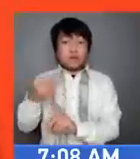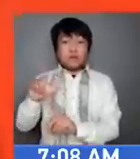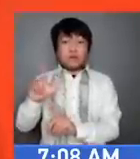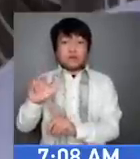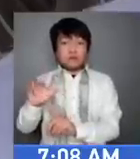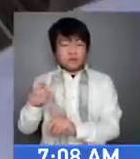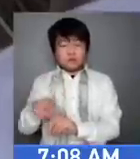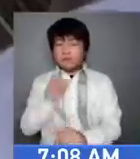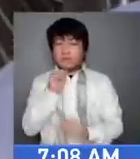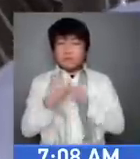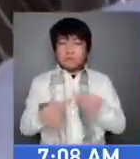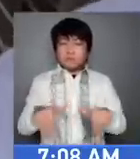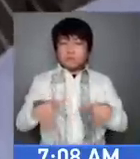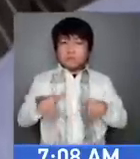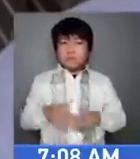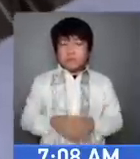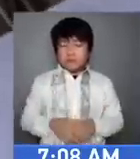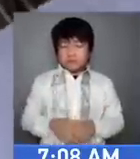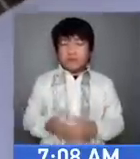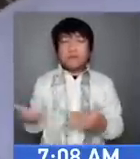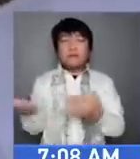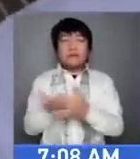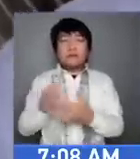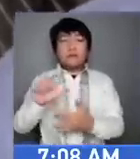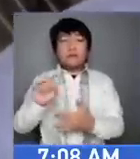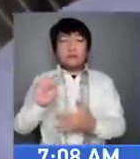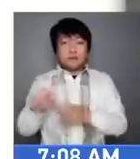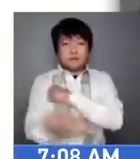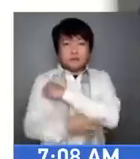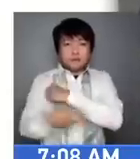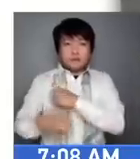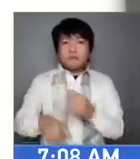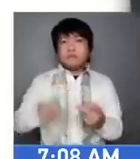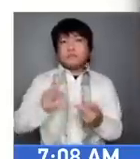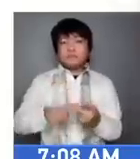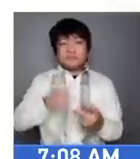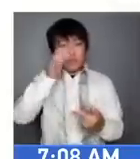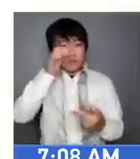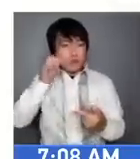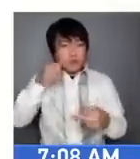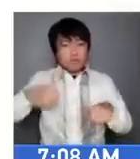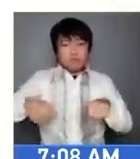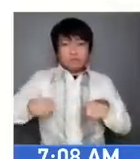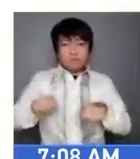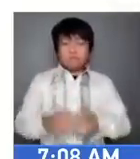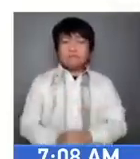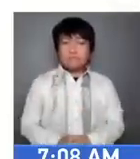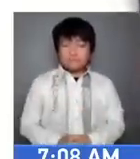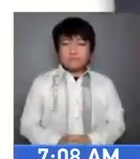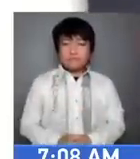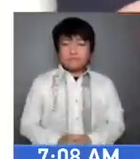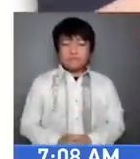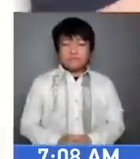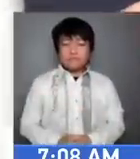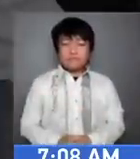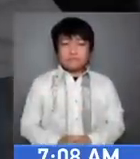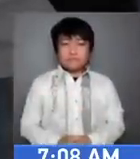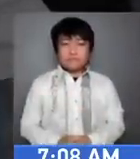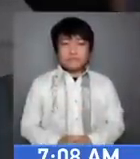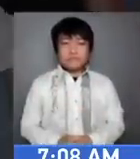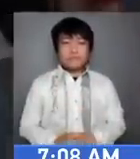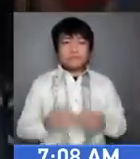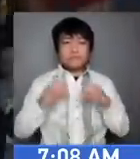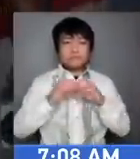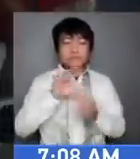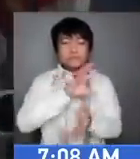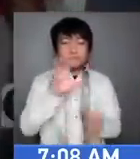reklamong theft at paglabag sa Motorcycle Crime Prevention Act. Ito ang unang balita. James Agustin para sa GMA